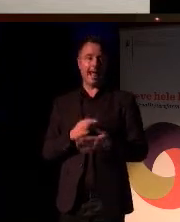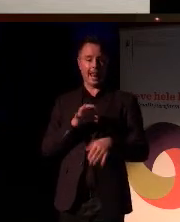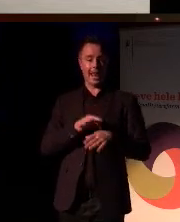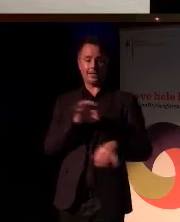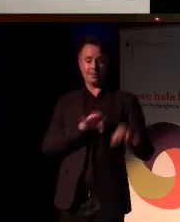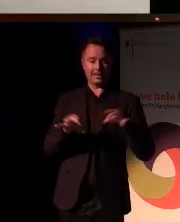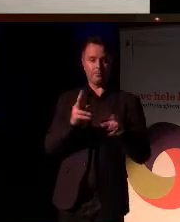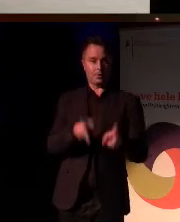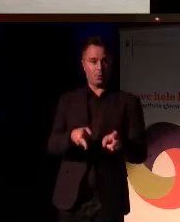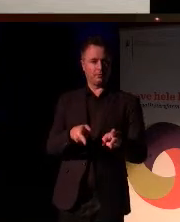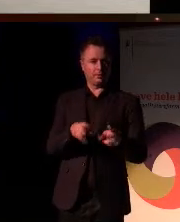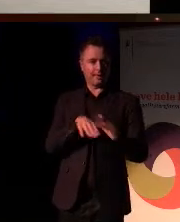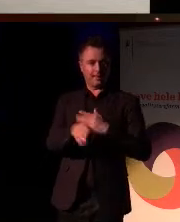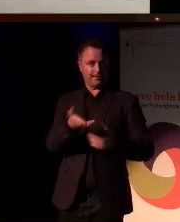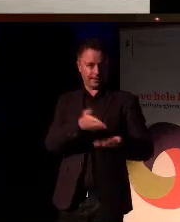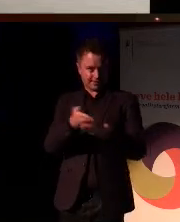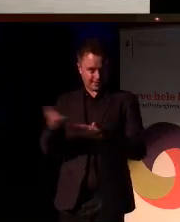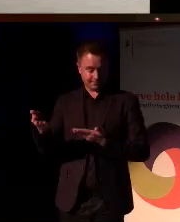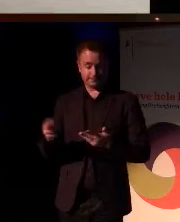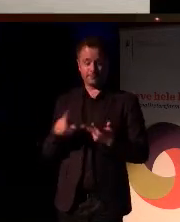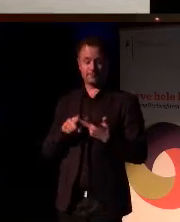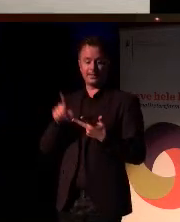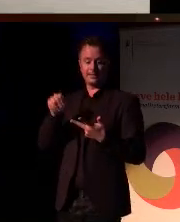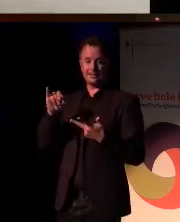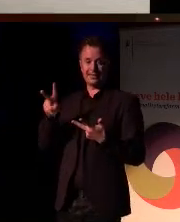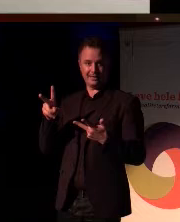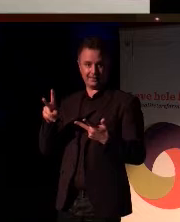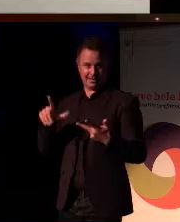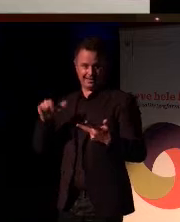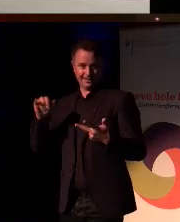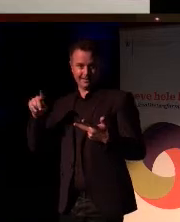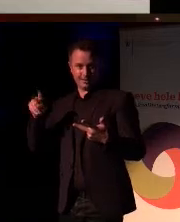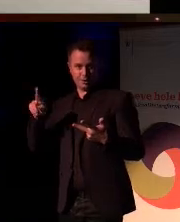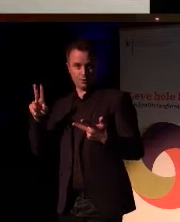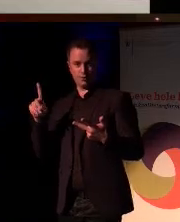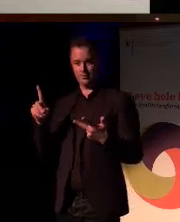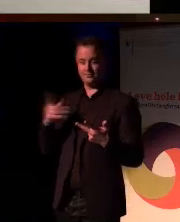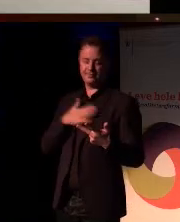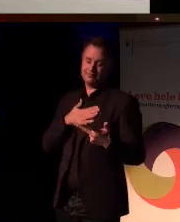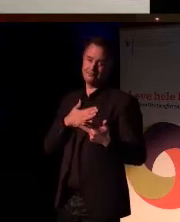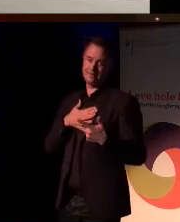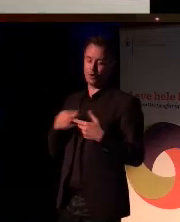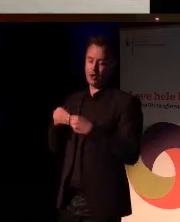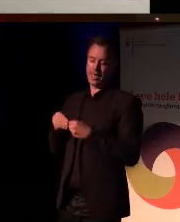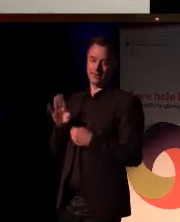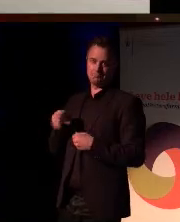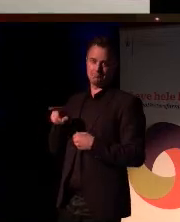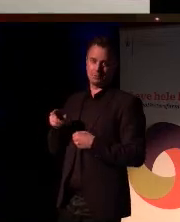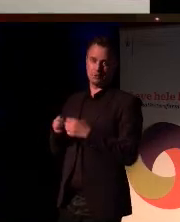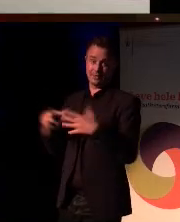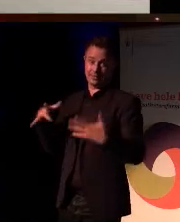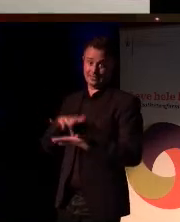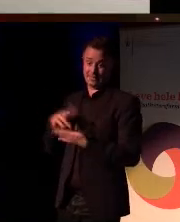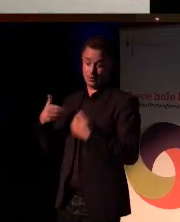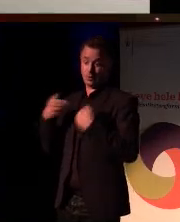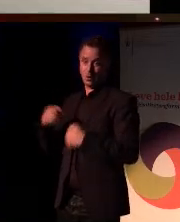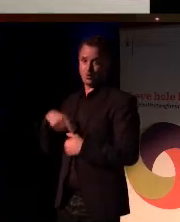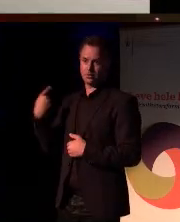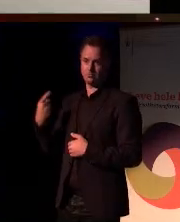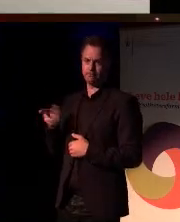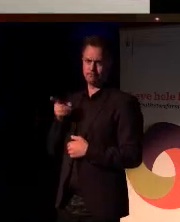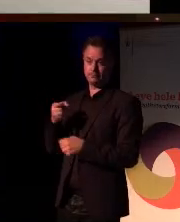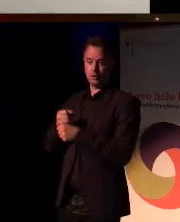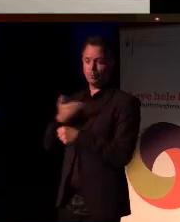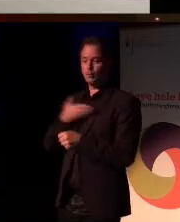hjemmetjenesten. Og så det Siv Linderud, som min egen kjære kollega I utviklingssenteret hos oss, som jobber mye med det